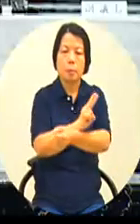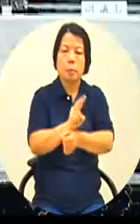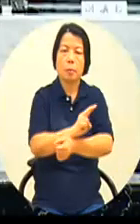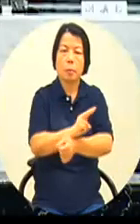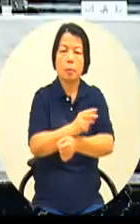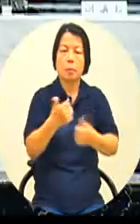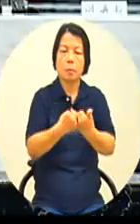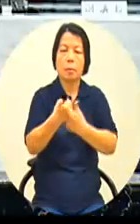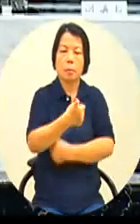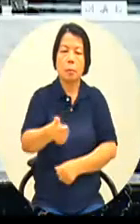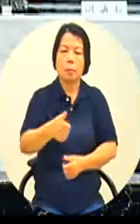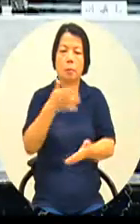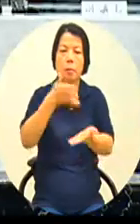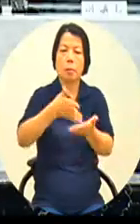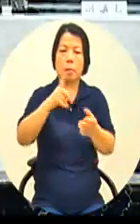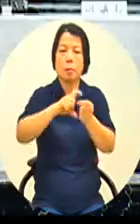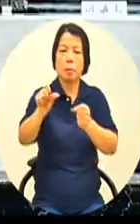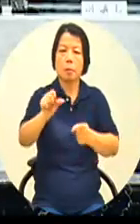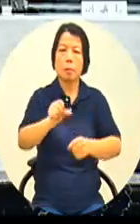15分钟。